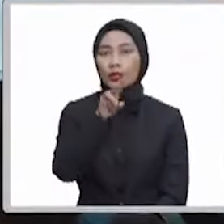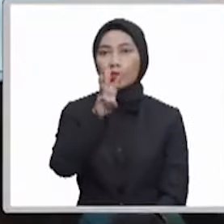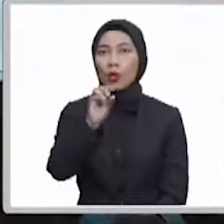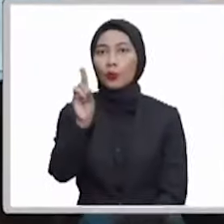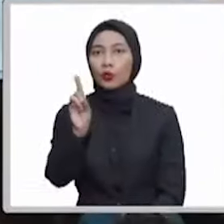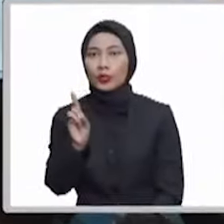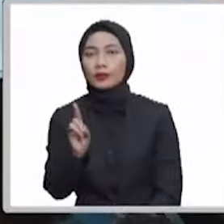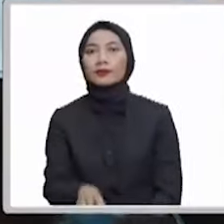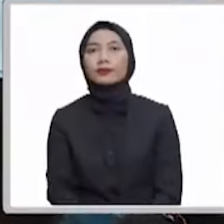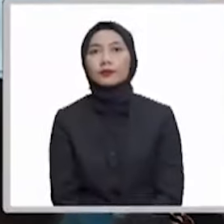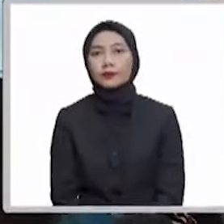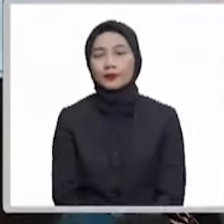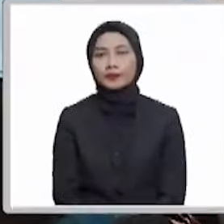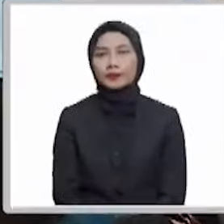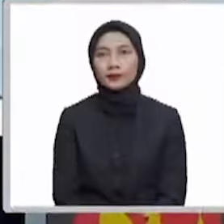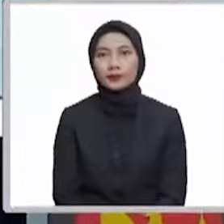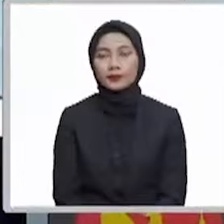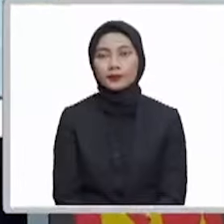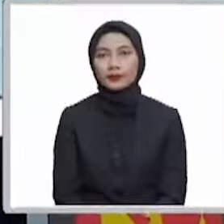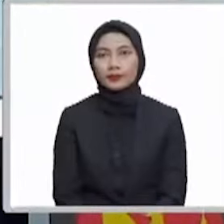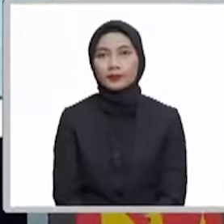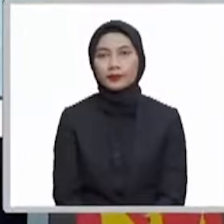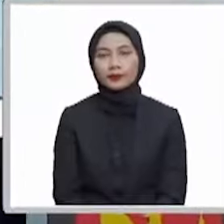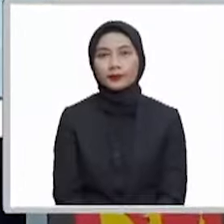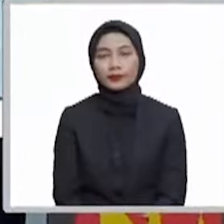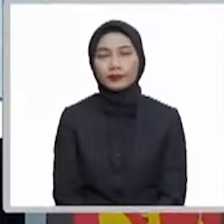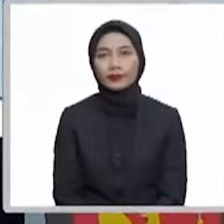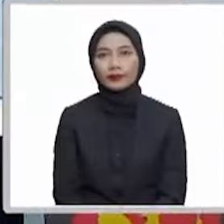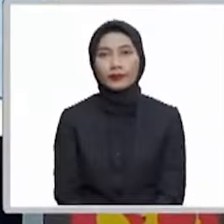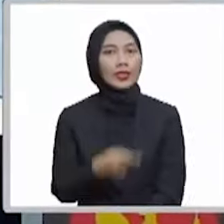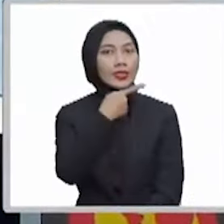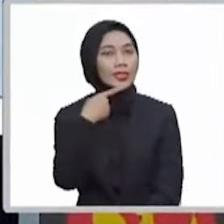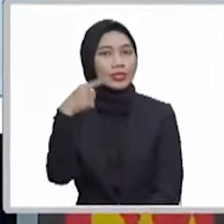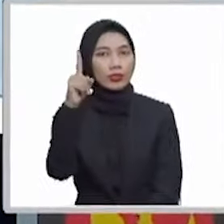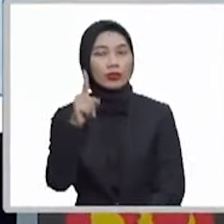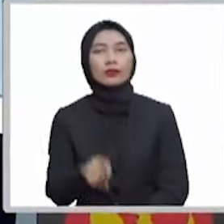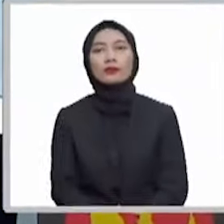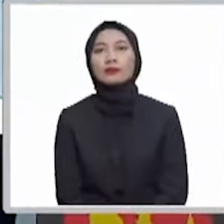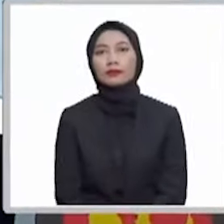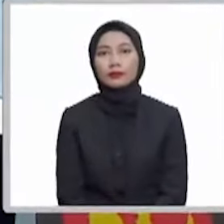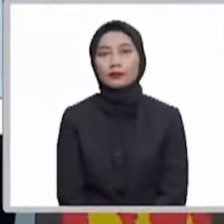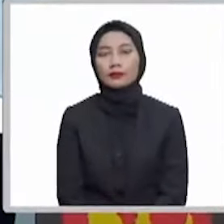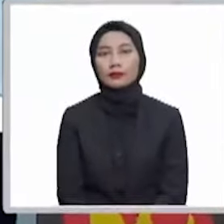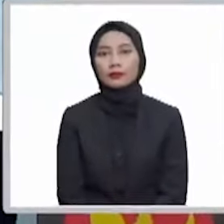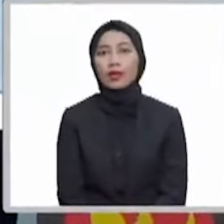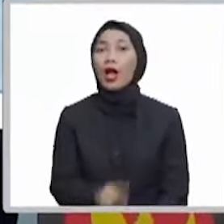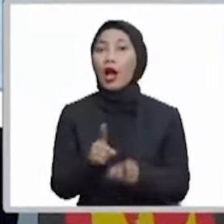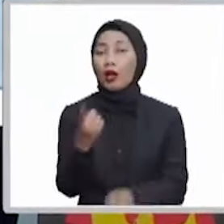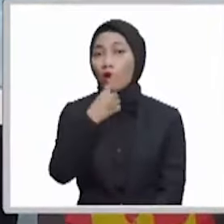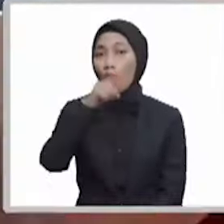detik dimulai dari Anda berbicara. Insya Allah, bila Allah